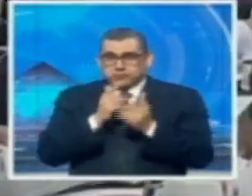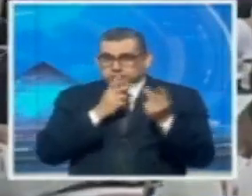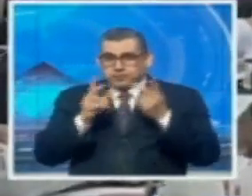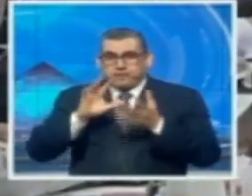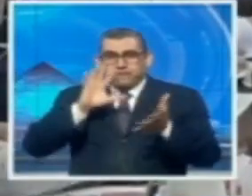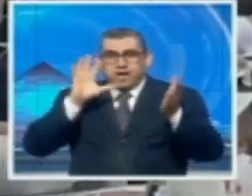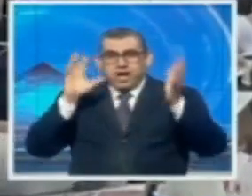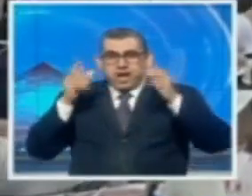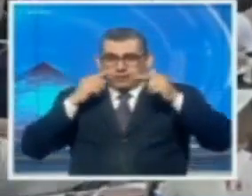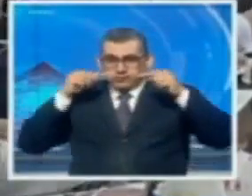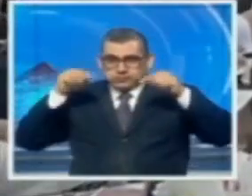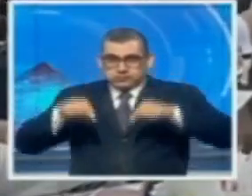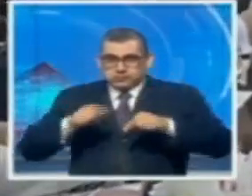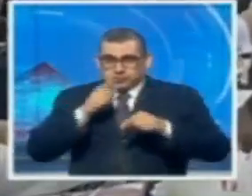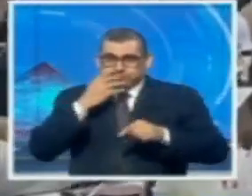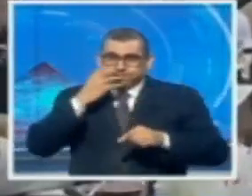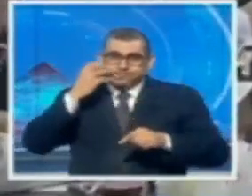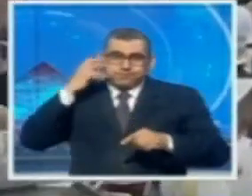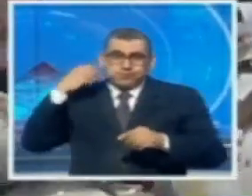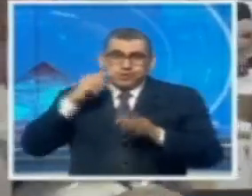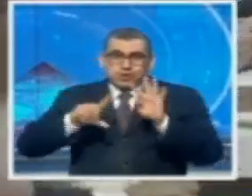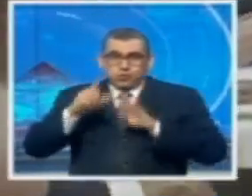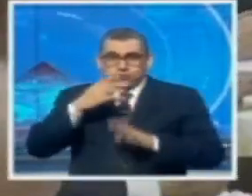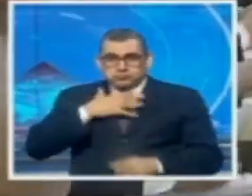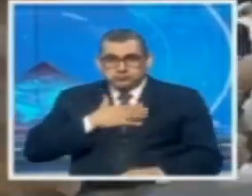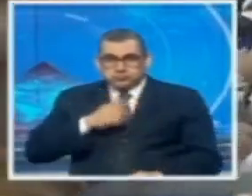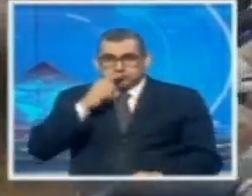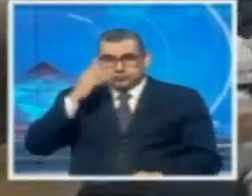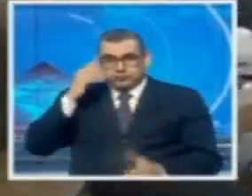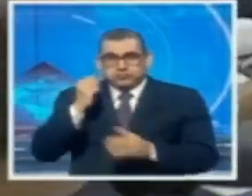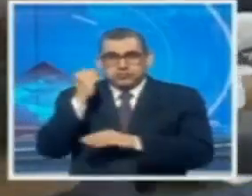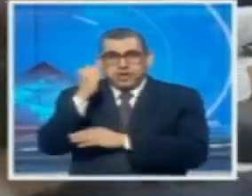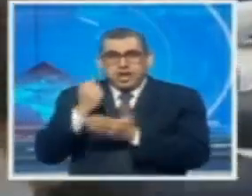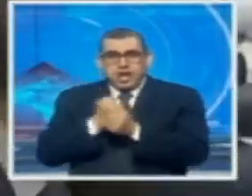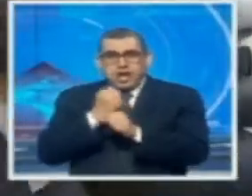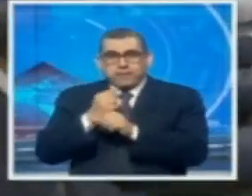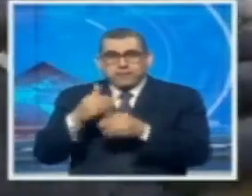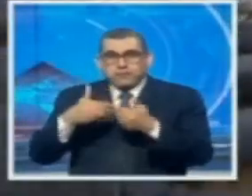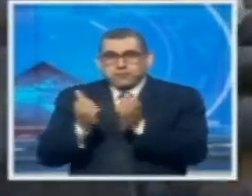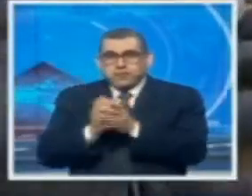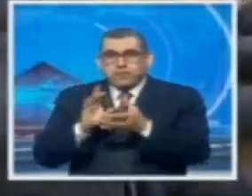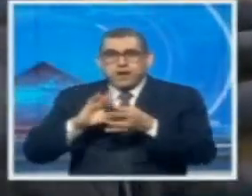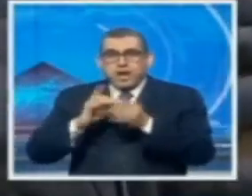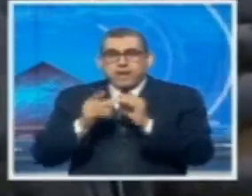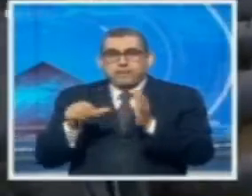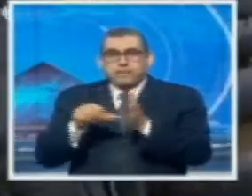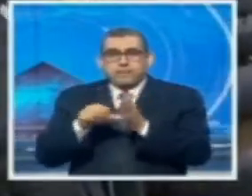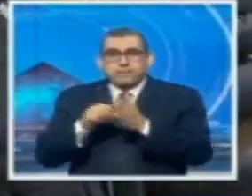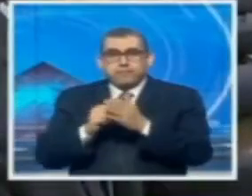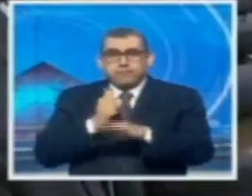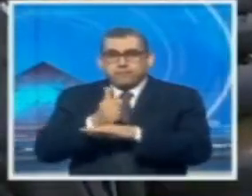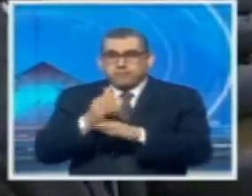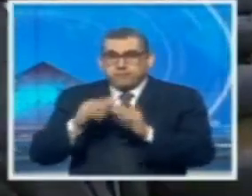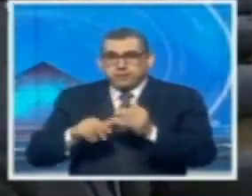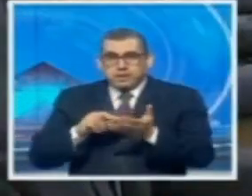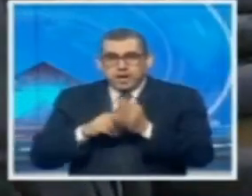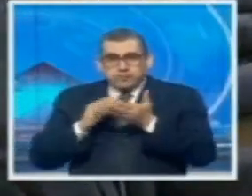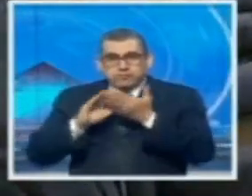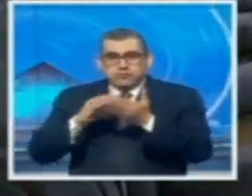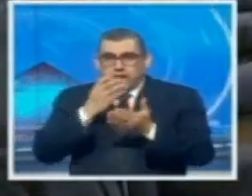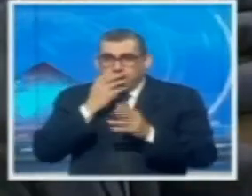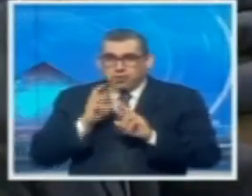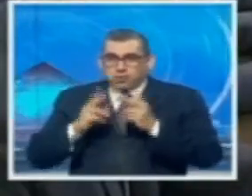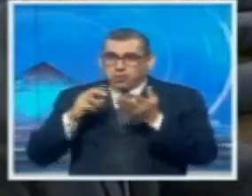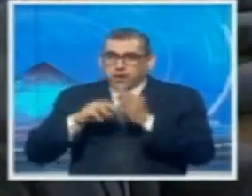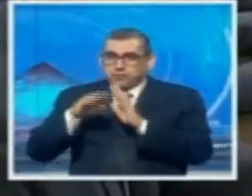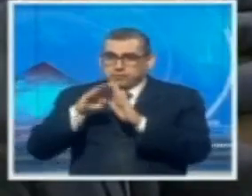العالمي الضخم، رحب رئيس الوزراء بالدور المحوري الذي تقوم به منظمات المجتمع المدني فيما يخص قضايا المناخ